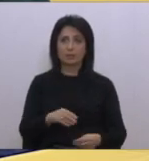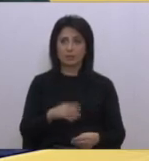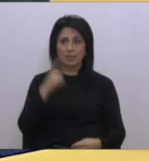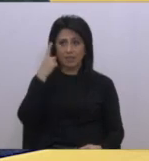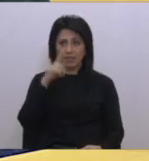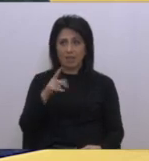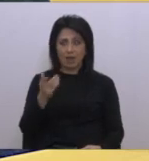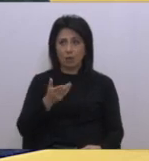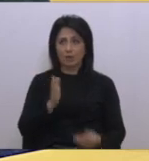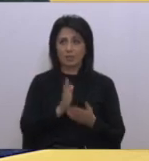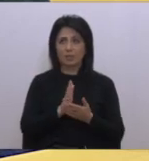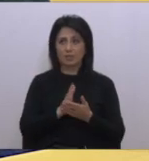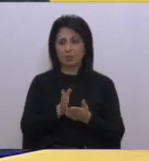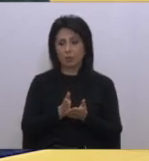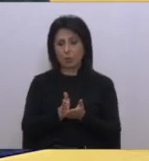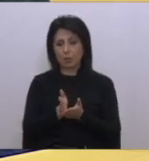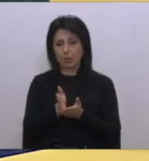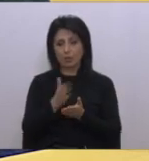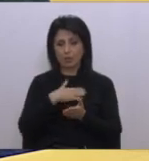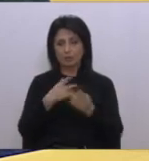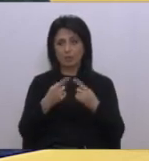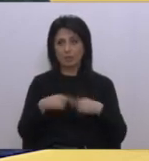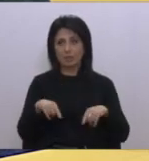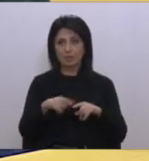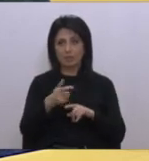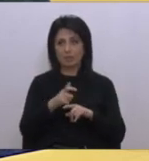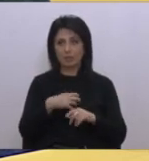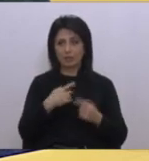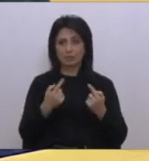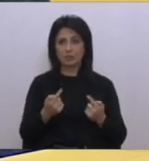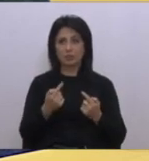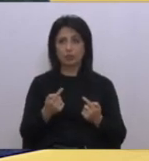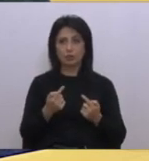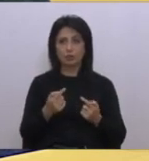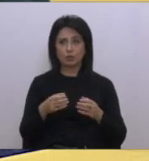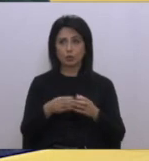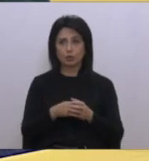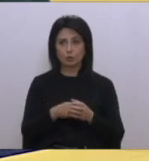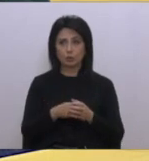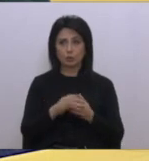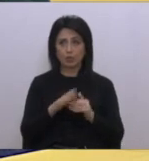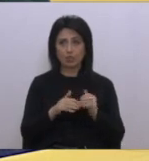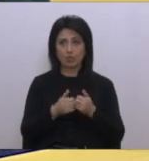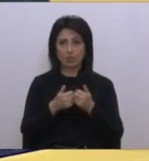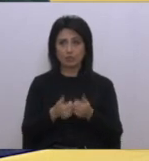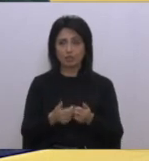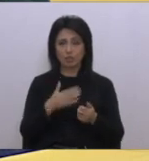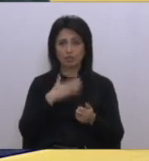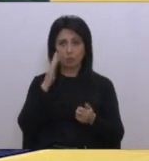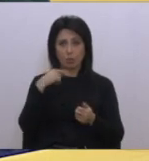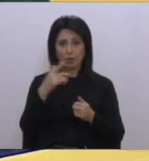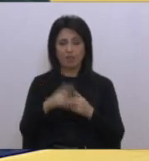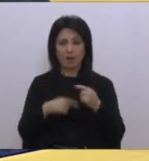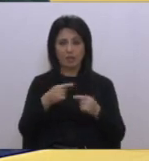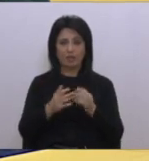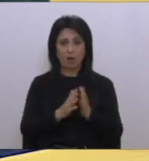იდეა, რომელიც არის ორიენტირებული ჩვენი საზოგადოების ძალიან მნიშვნელოვანი ჯგუფის ხელშესაწყობად, ეს არის ჩვენი მომავალი